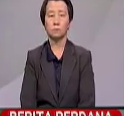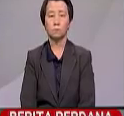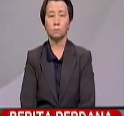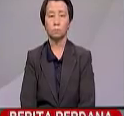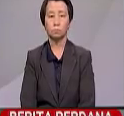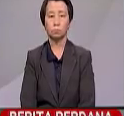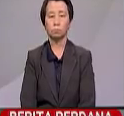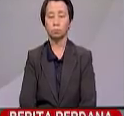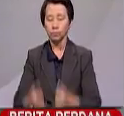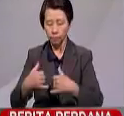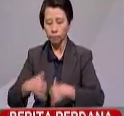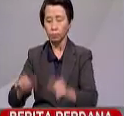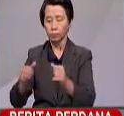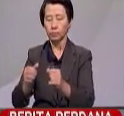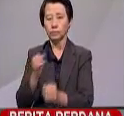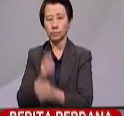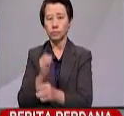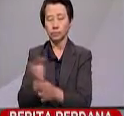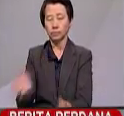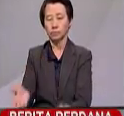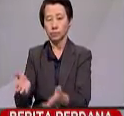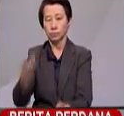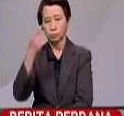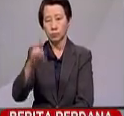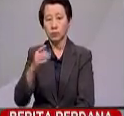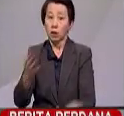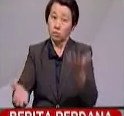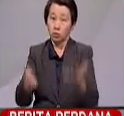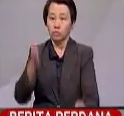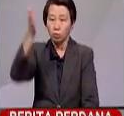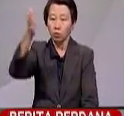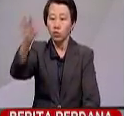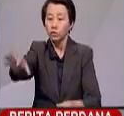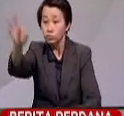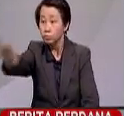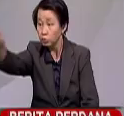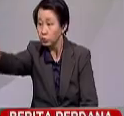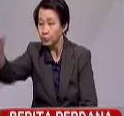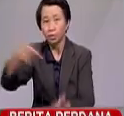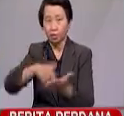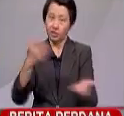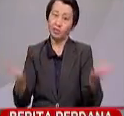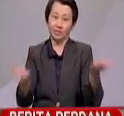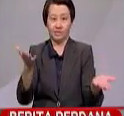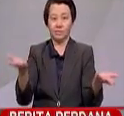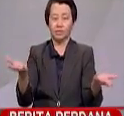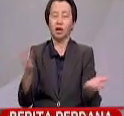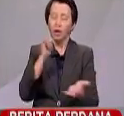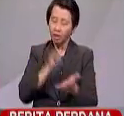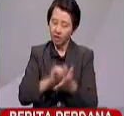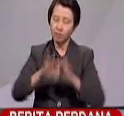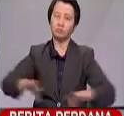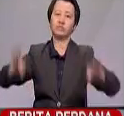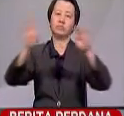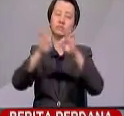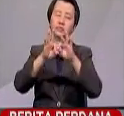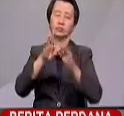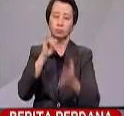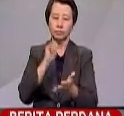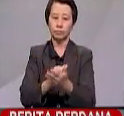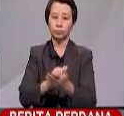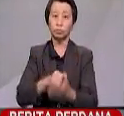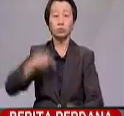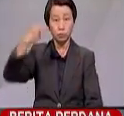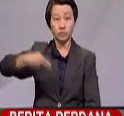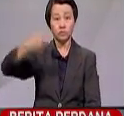Teruskan usaha ini, Yang Berhormat. Mungkin akan jumpa lagi meriah-meriah seumpama ini. Yang pentingnya, ia adalah satu catatan